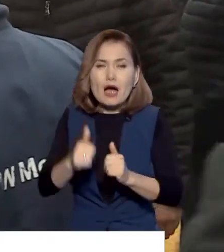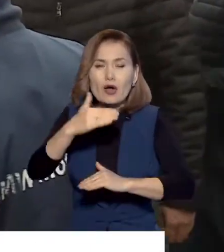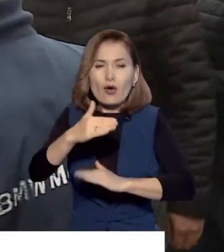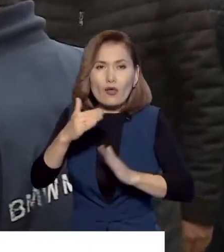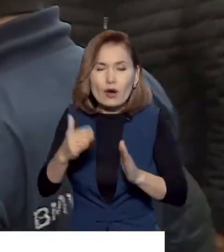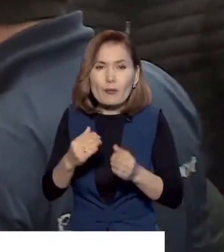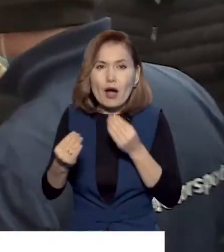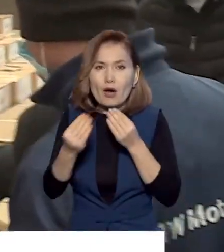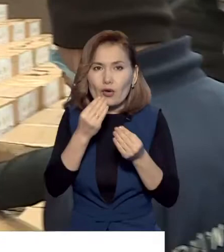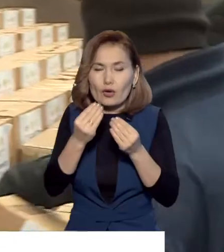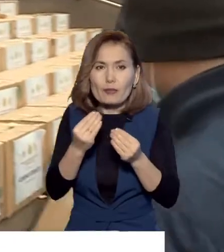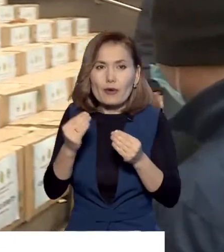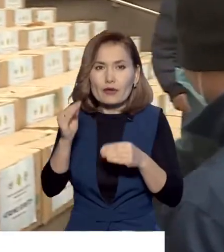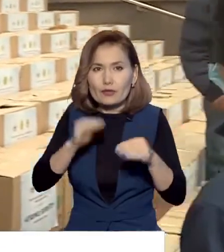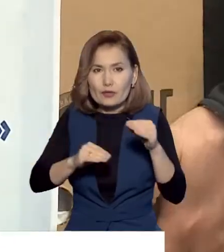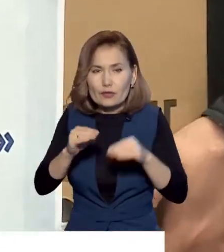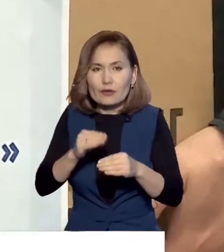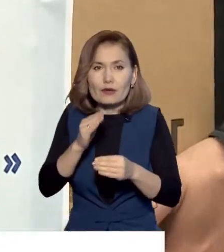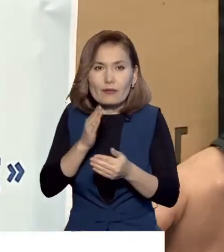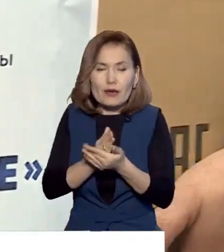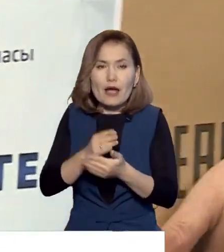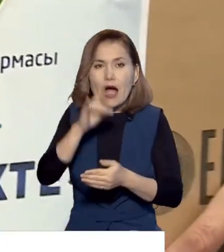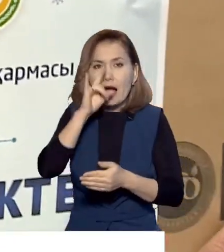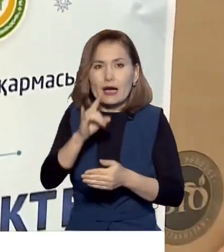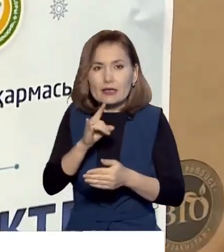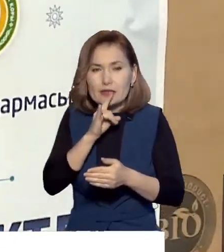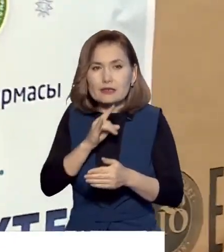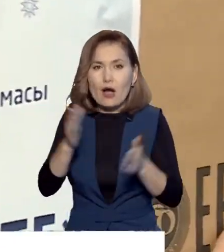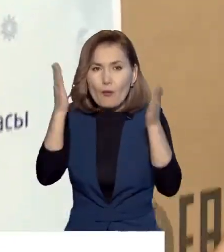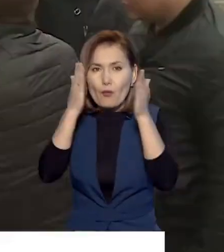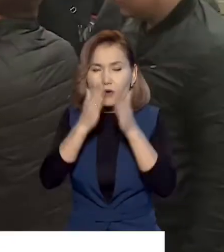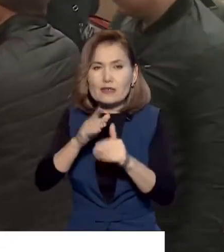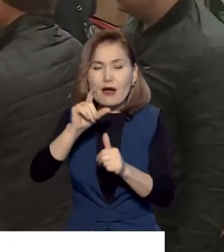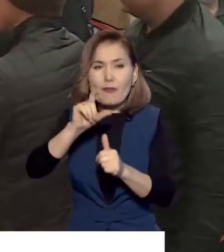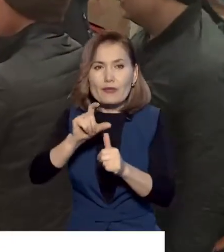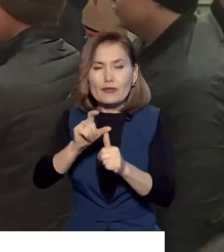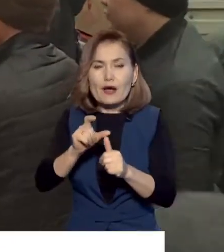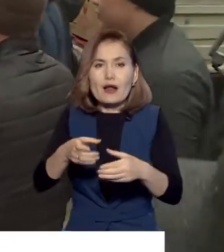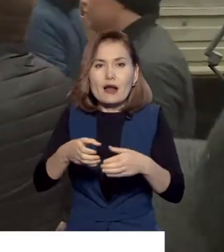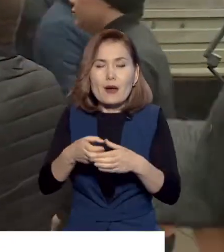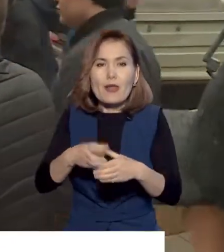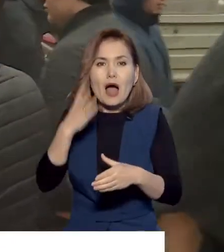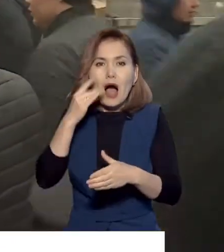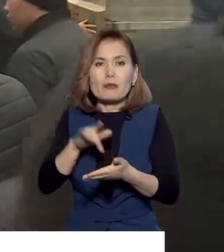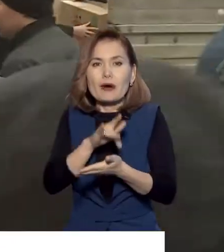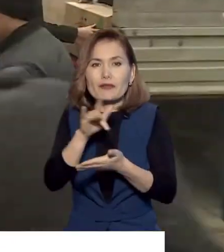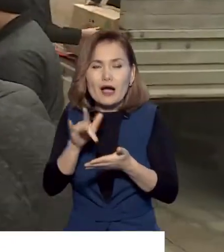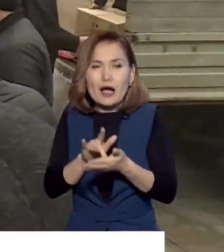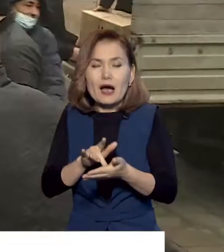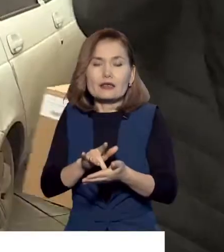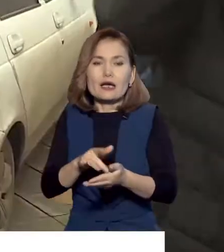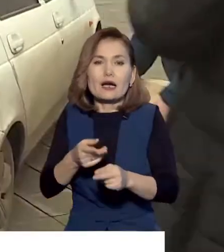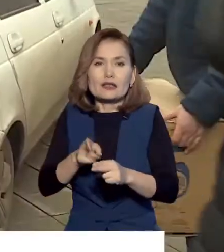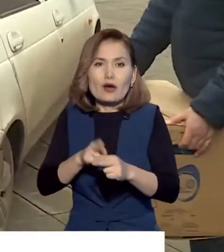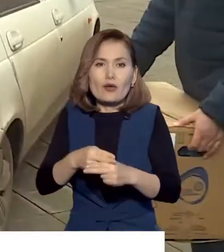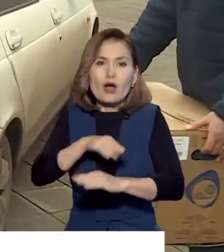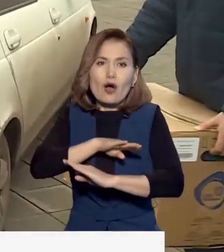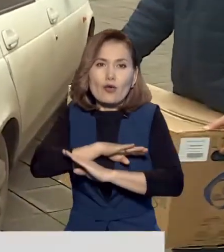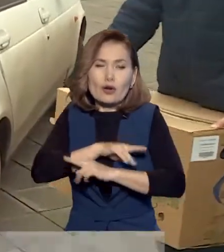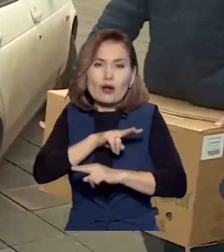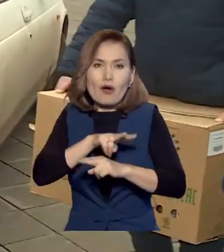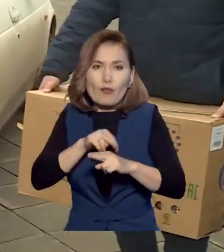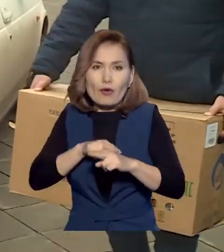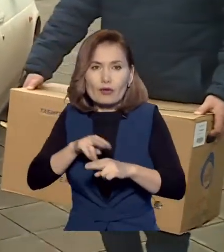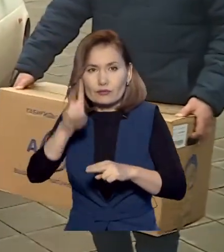тағам түрлері салынған. Сондай Қазақстан мұсылмандары діни басқармасы Алматыдағы тәртіпсіздіктер кезінде көз жұмғандардың отбасына материалдық көмек